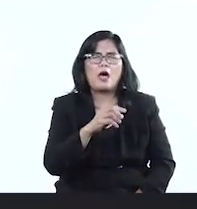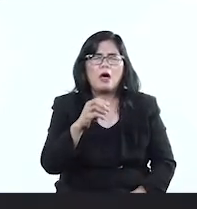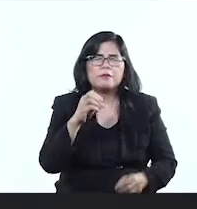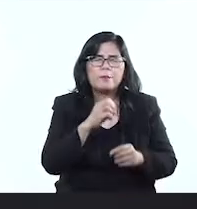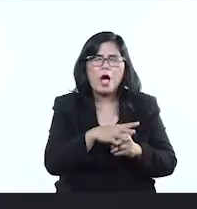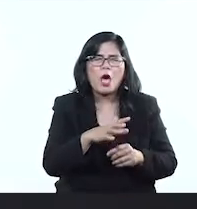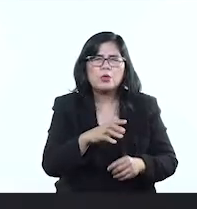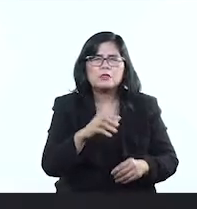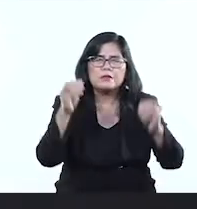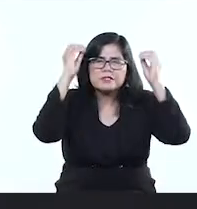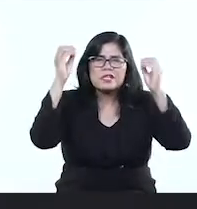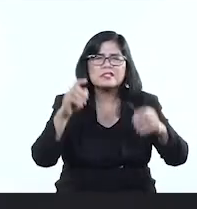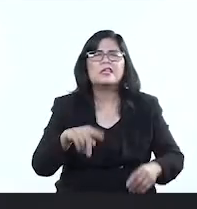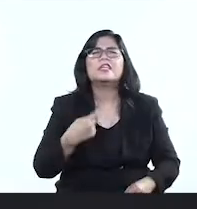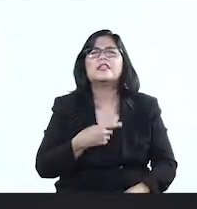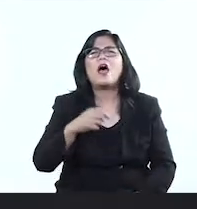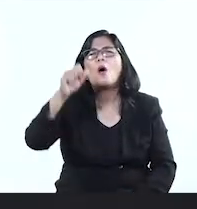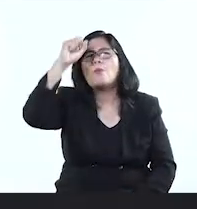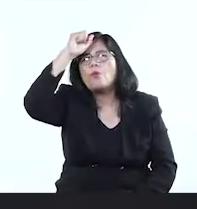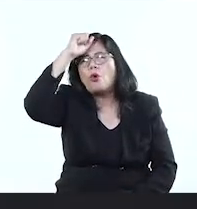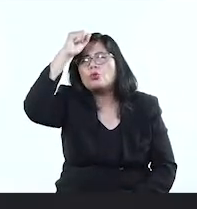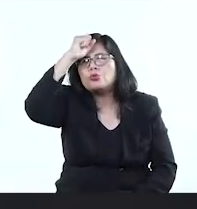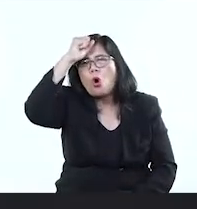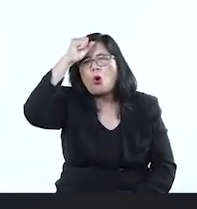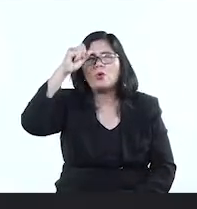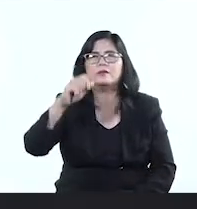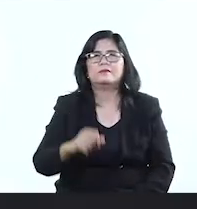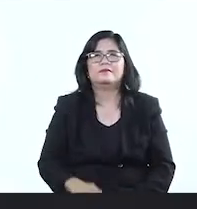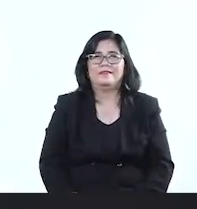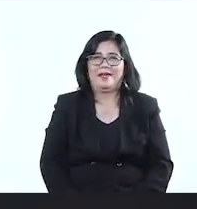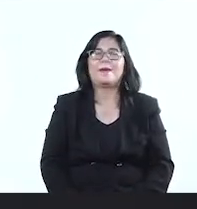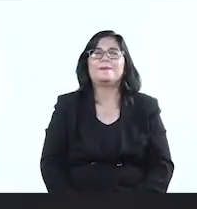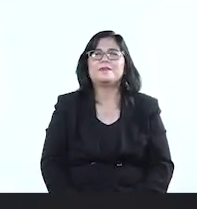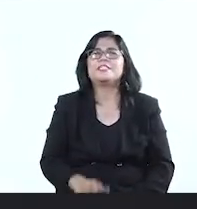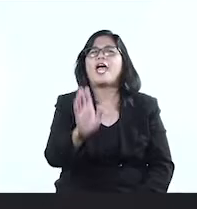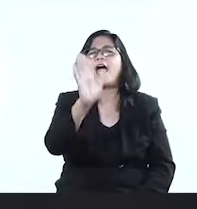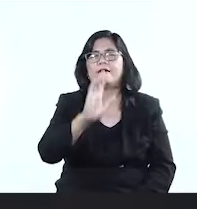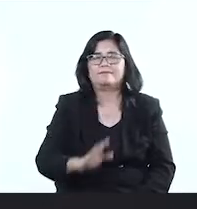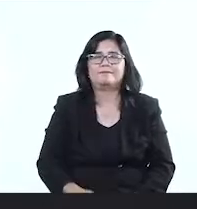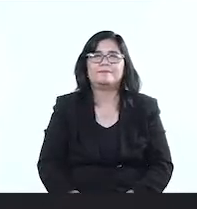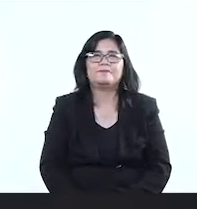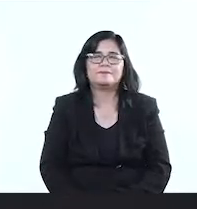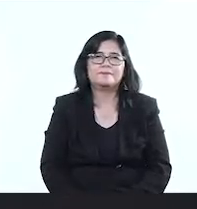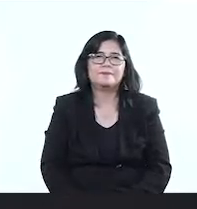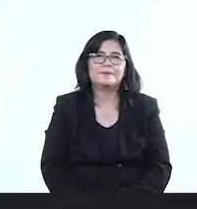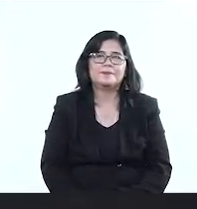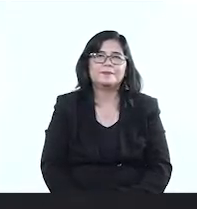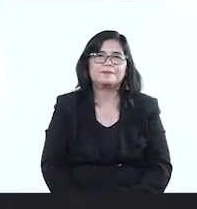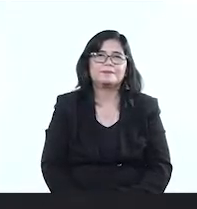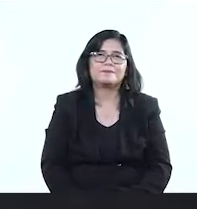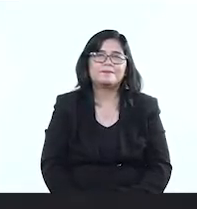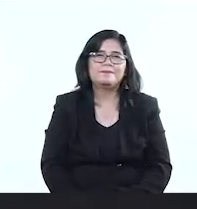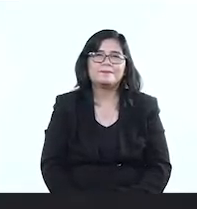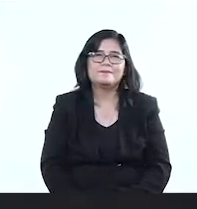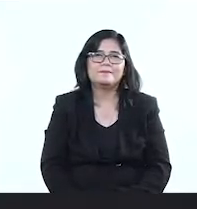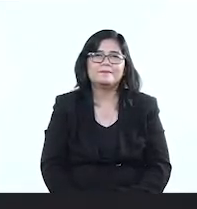gitu Hai bego keypad piro hahaha bener bisa pakai Bahasa yang lebih sopan